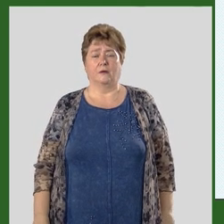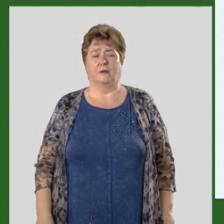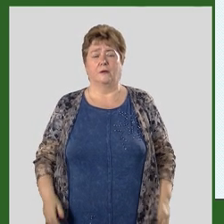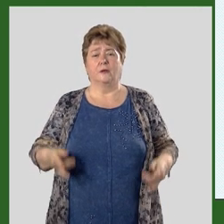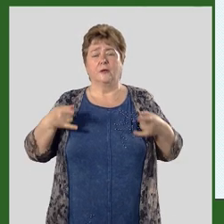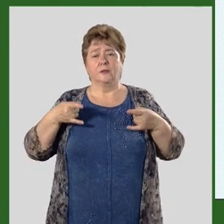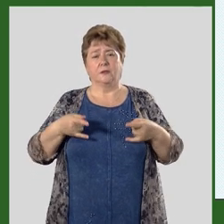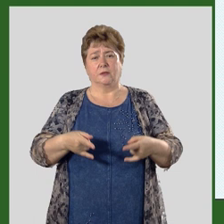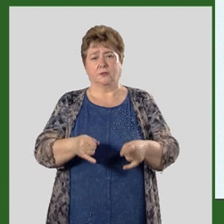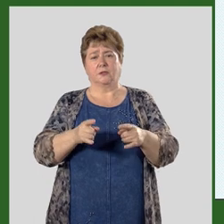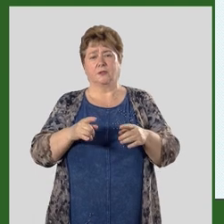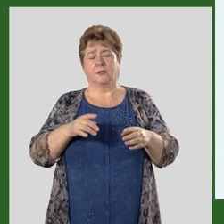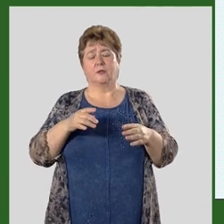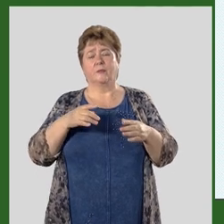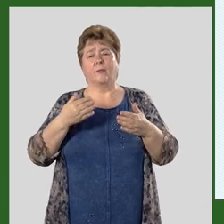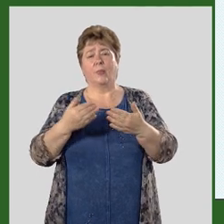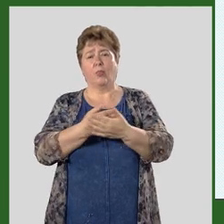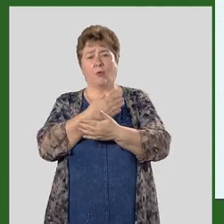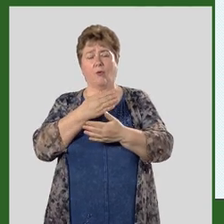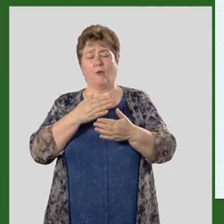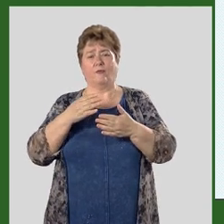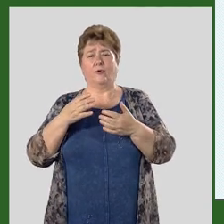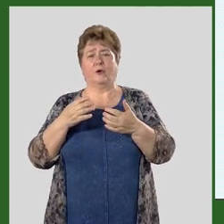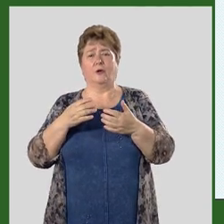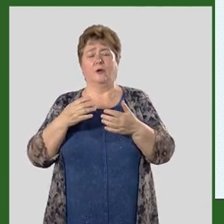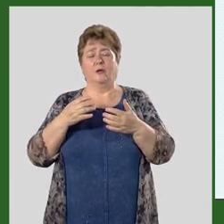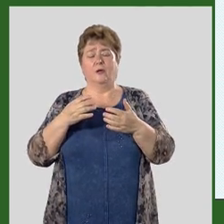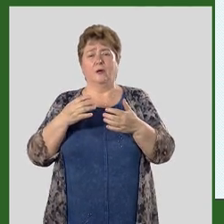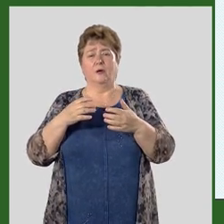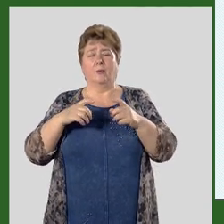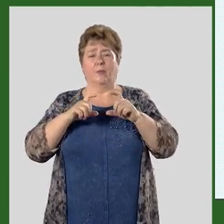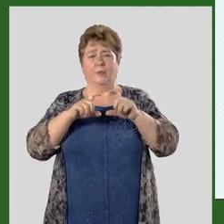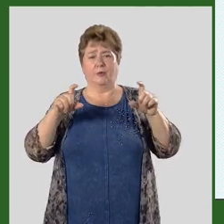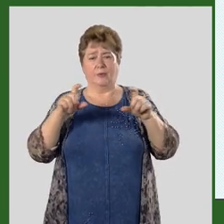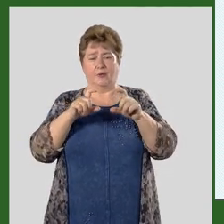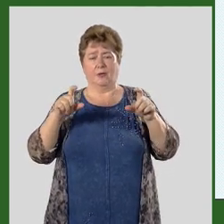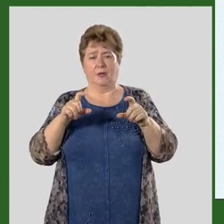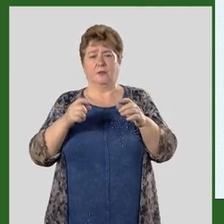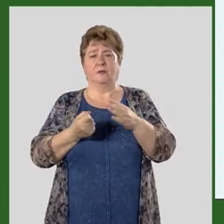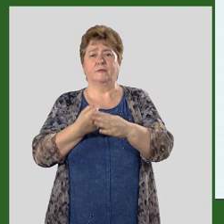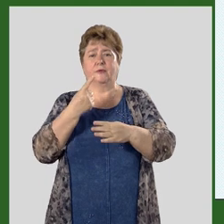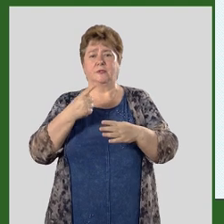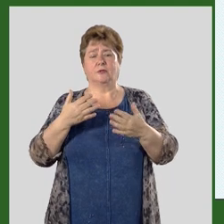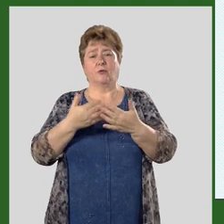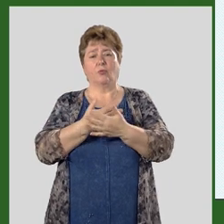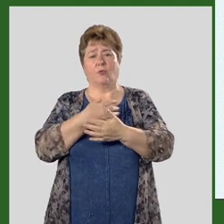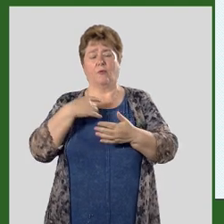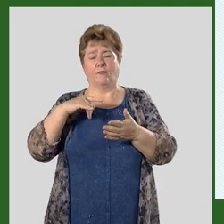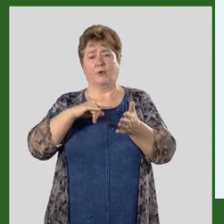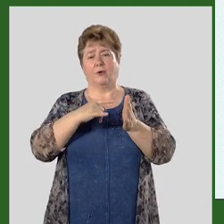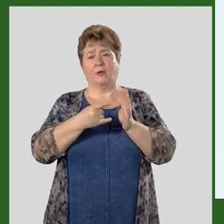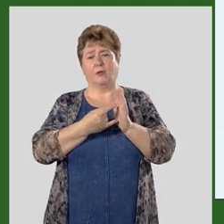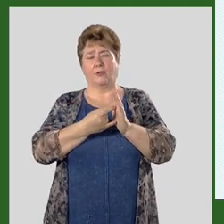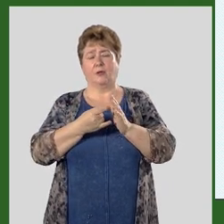С зарождением новых способов хозяйствования и появлением новых предприятий возник новый класс –